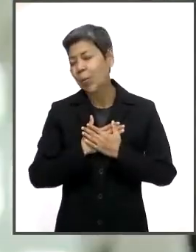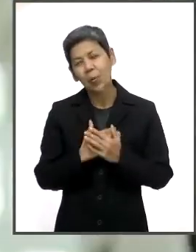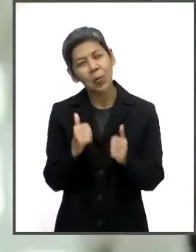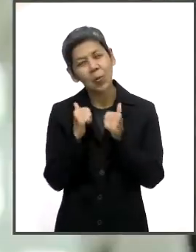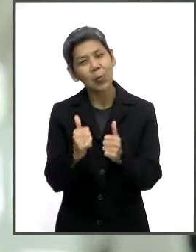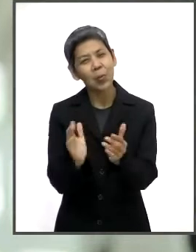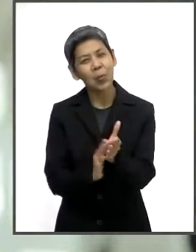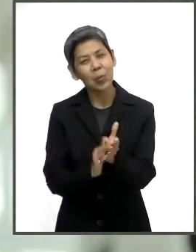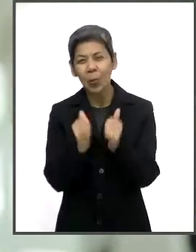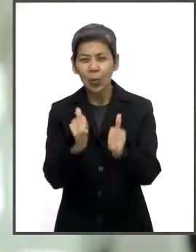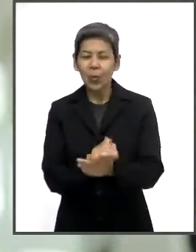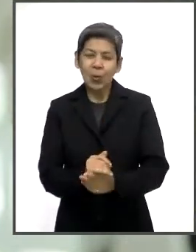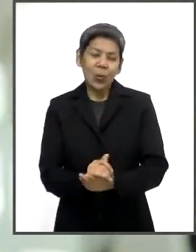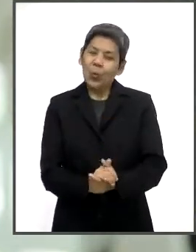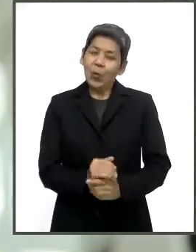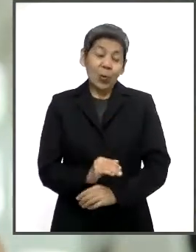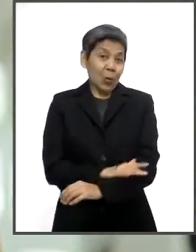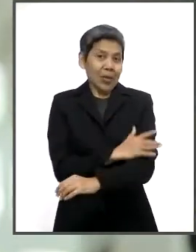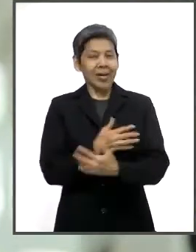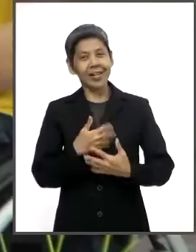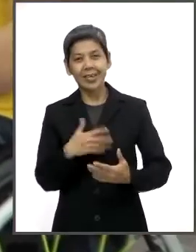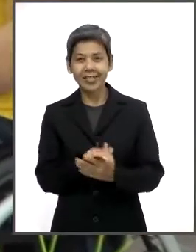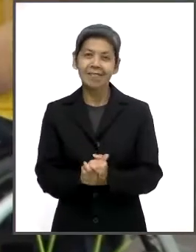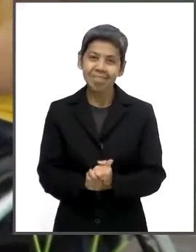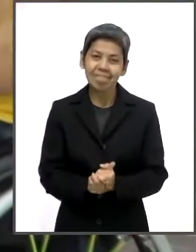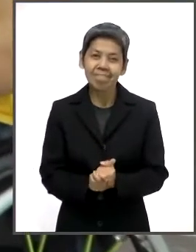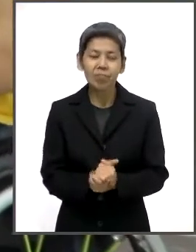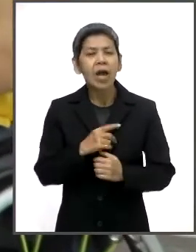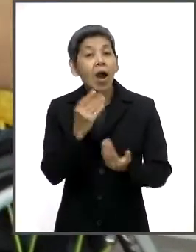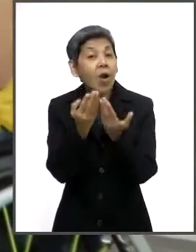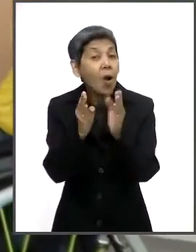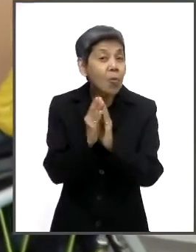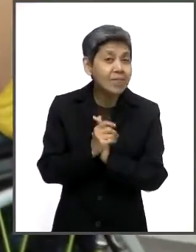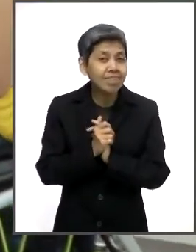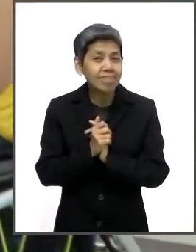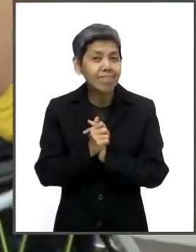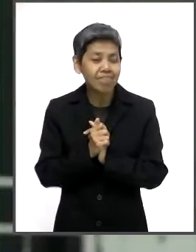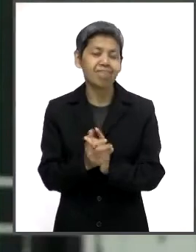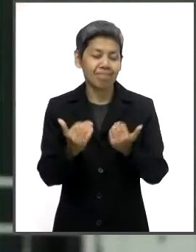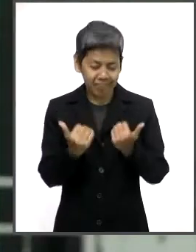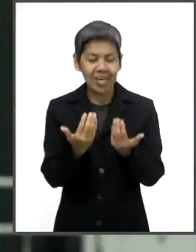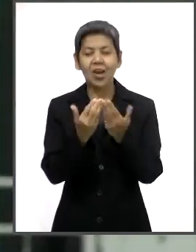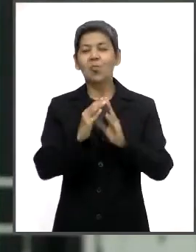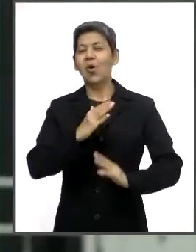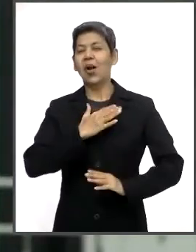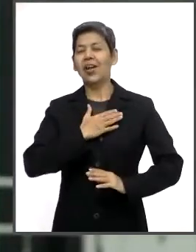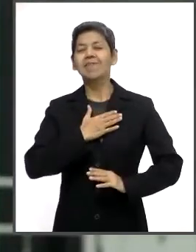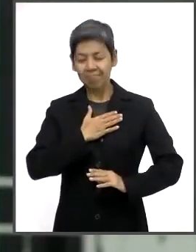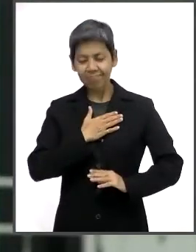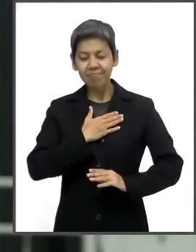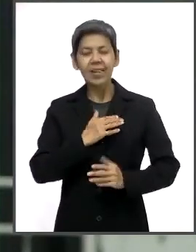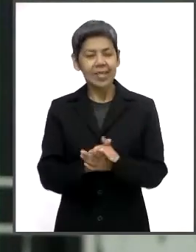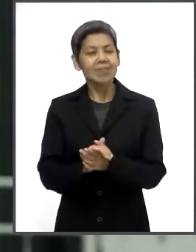เลยอ่ะฟังแล้วคนลุกจริงๆกันเนี่ยครับผมแล้วทุกวันนี้ครอบครัวของพี่แววเป็นไงบ้าง ทุกวันนี้ครอบครัวก็เ